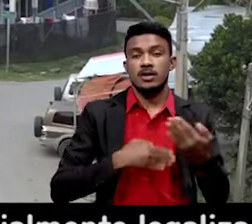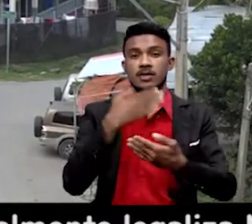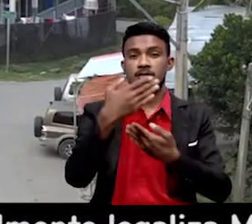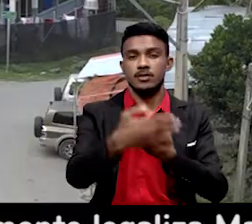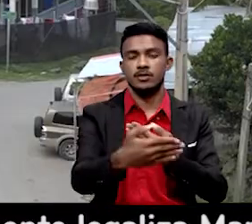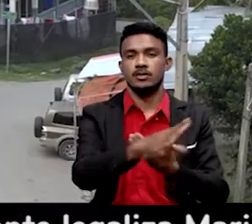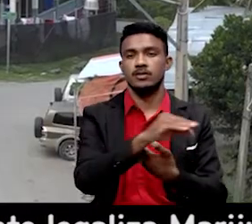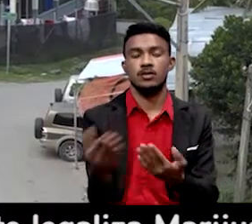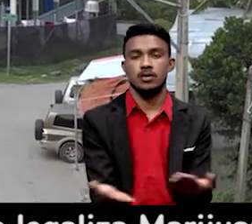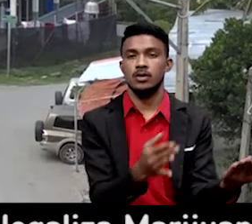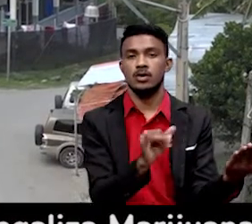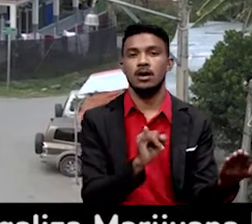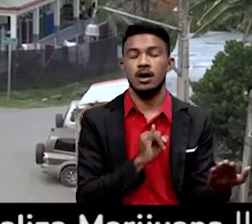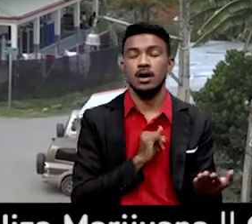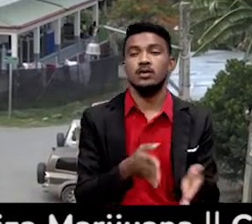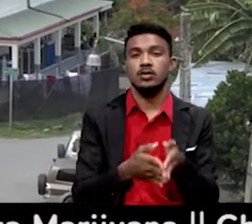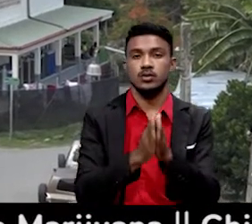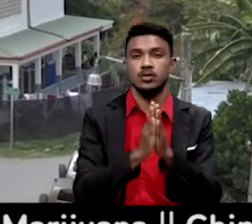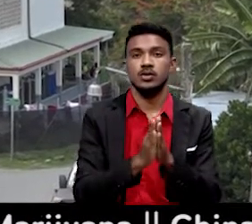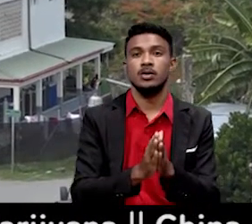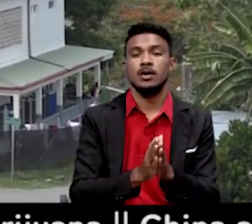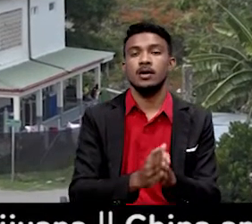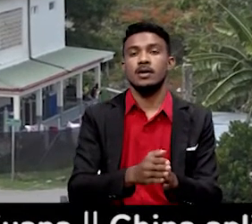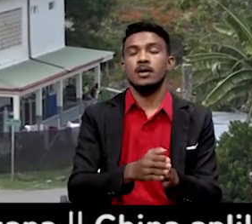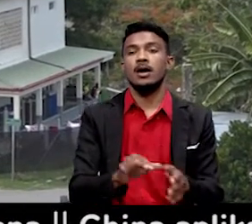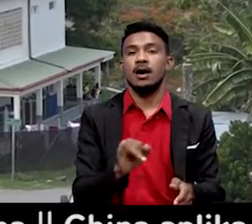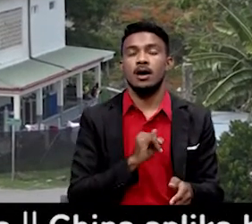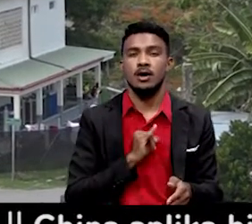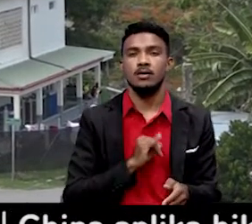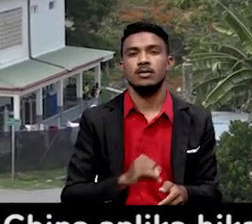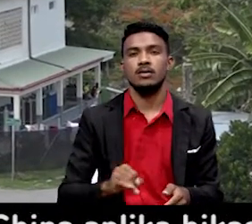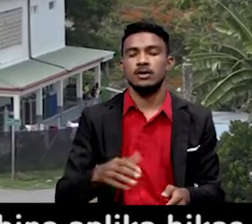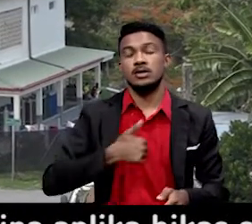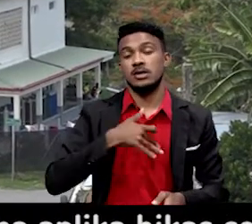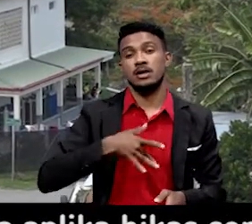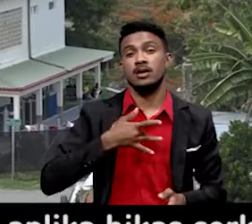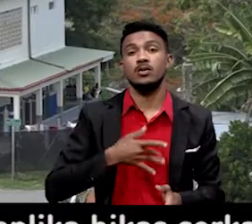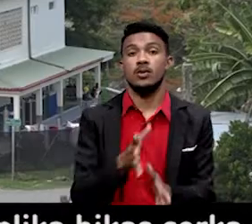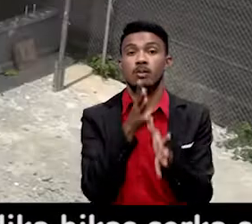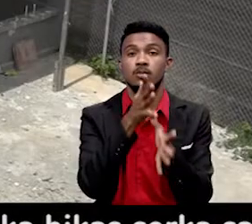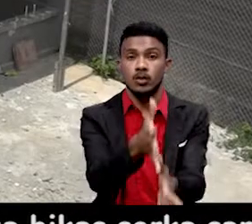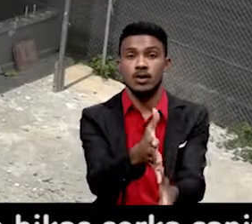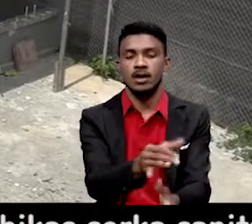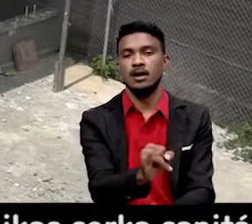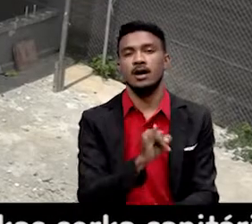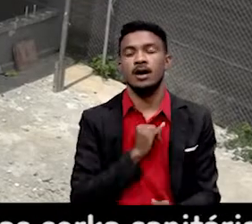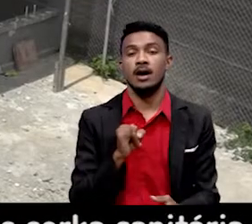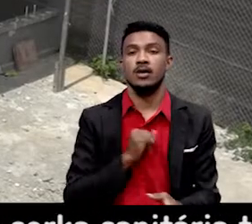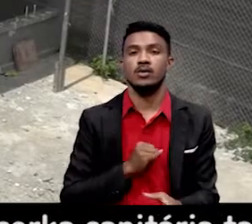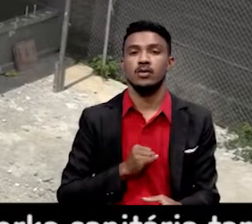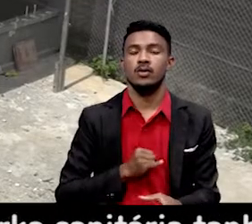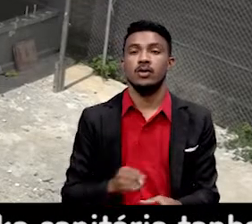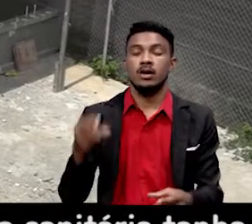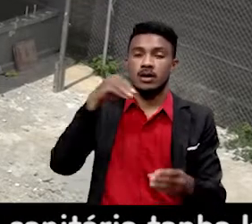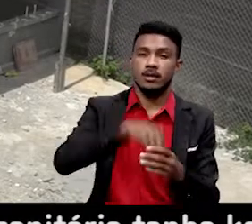husu que dan ba e a sir na rua hau den pa, sai marasa mau munta. Então hau atama lima ba e hau ni a